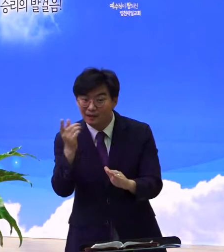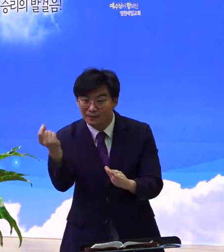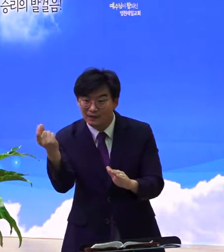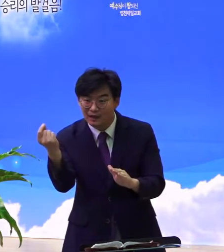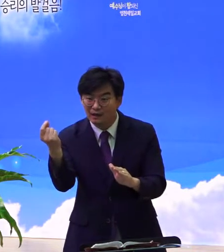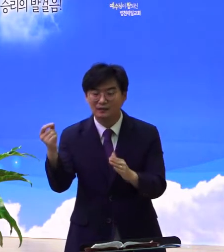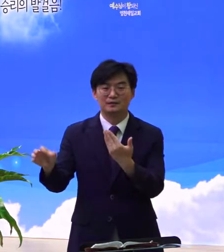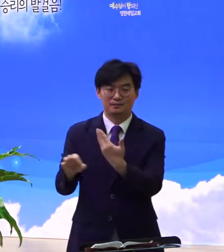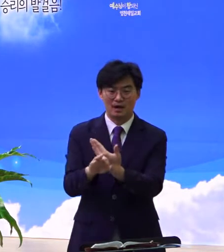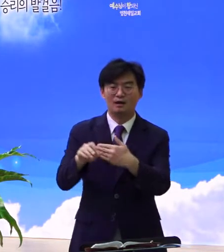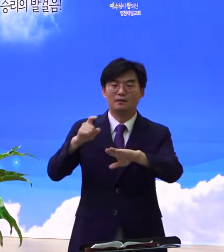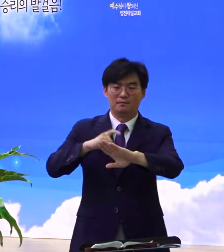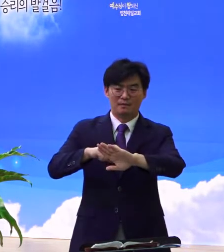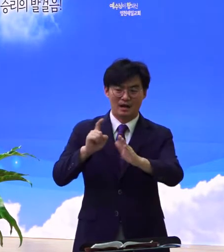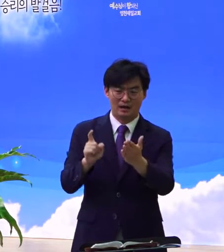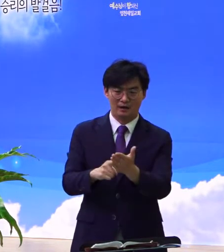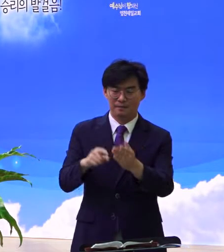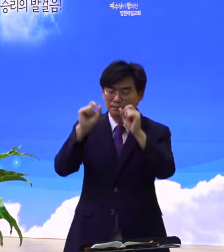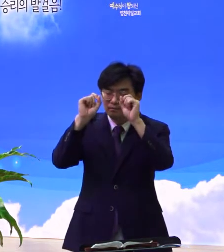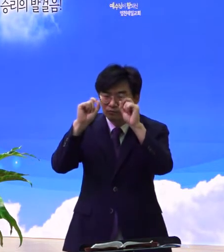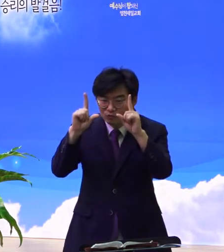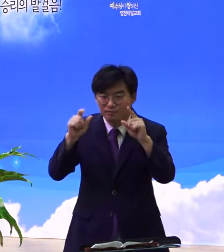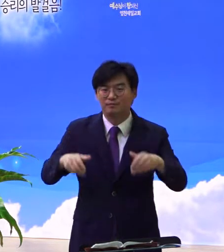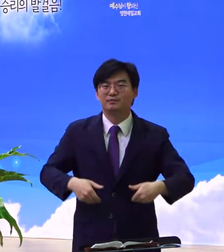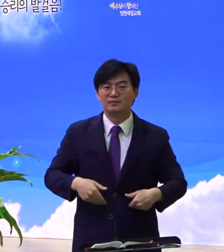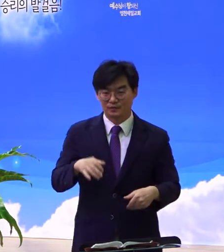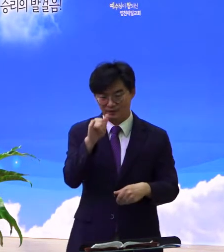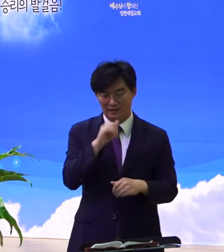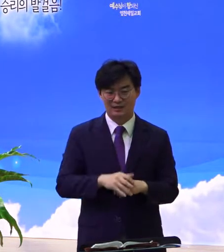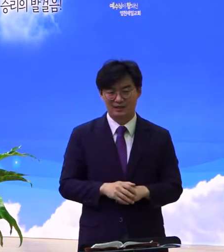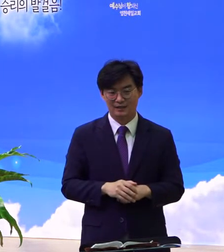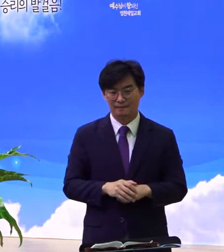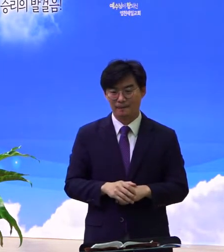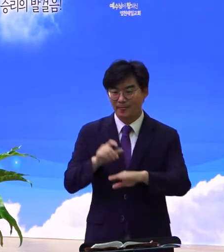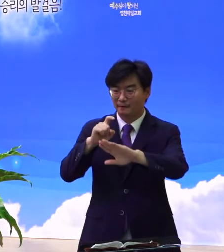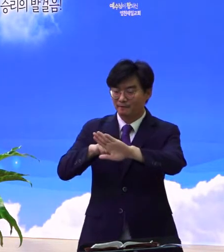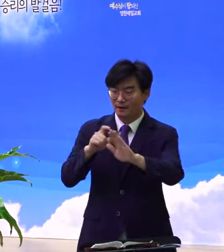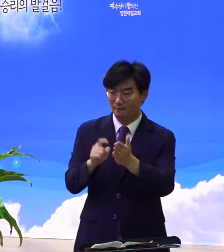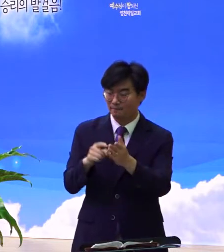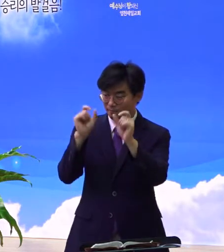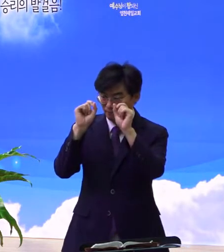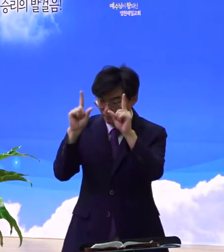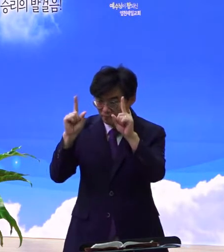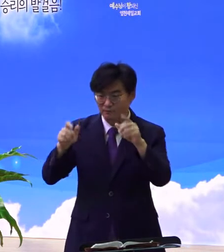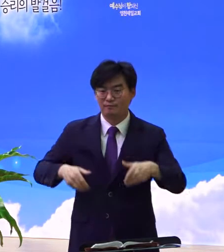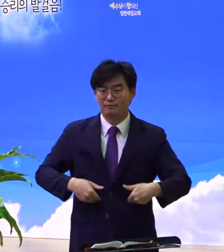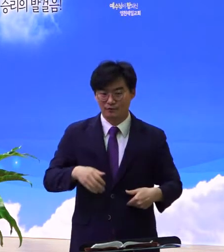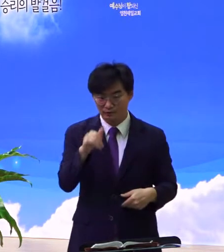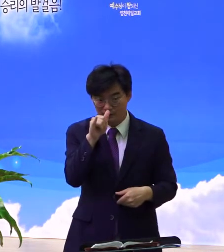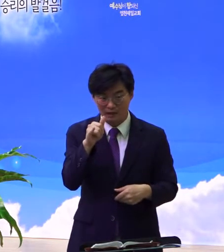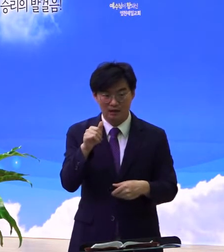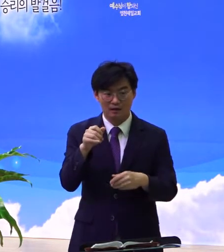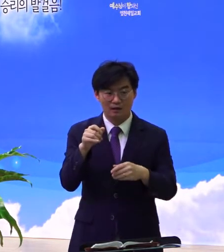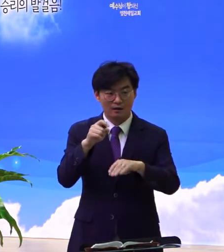마음의 눈을 떠야 합니다. 마음의 눈을 떠야 그래야 하나님의 소명이 어떤